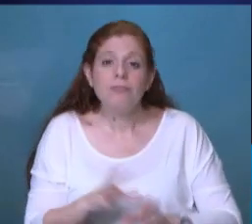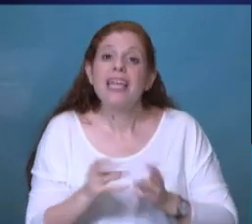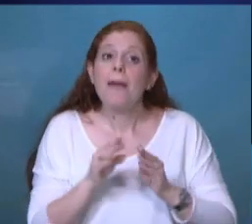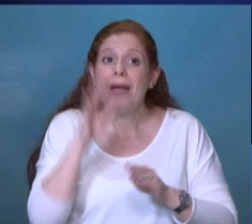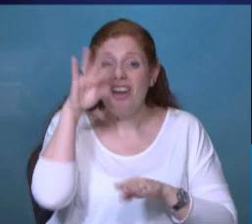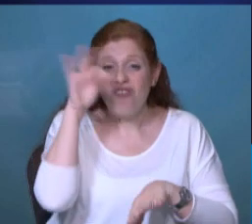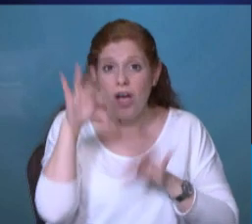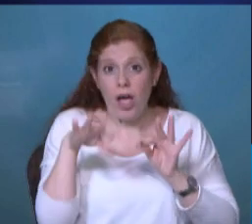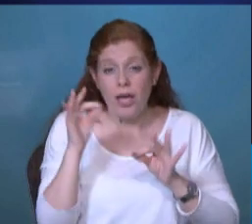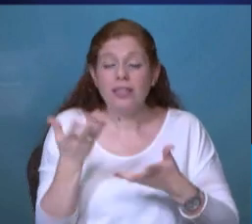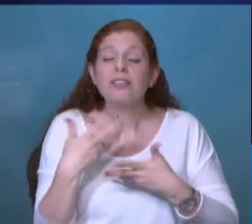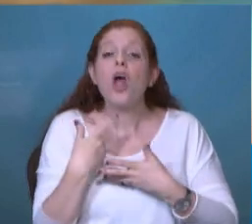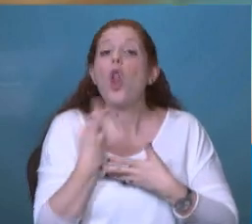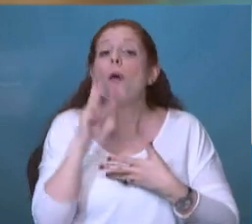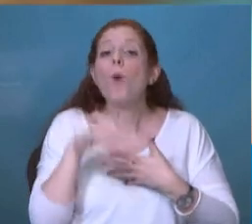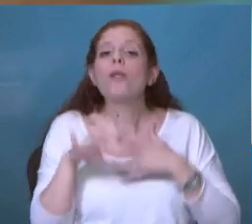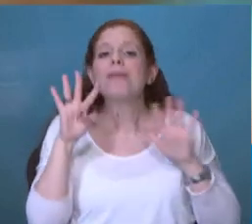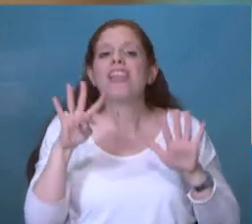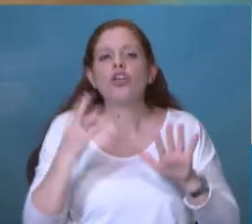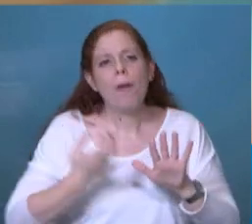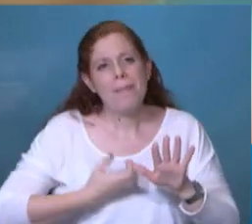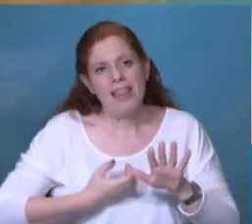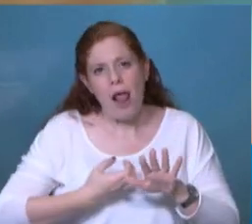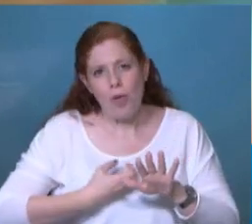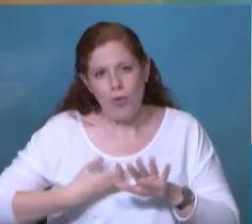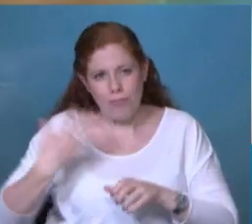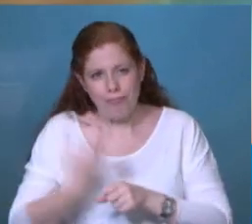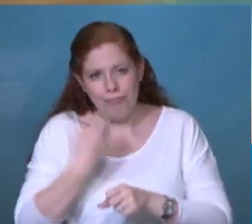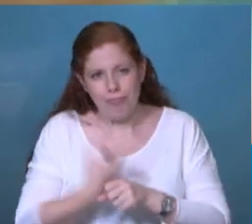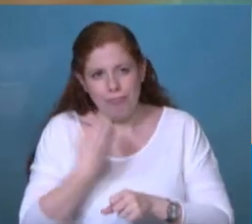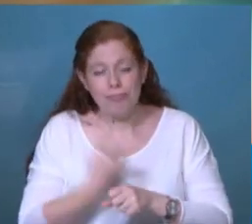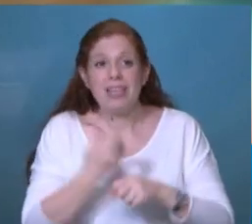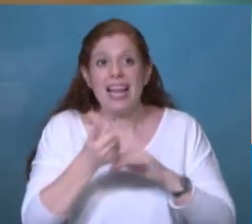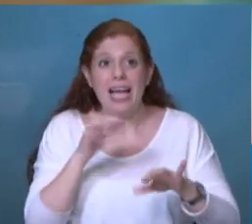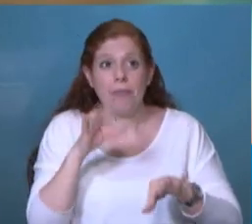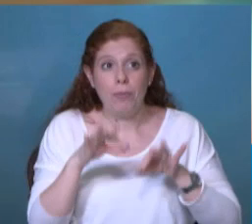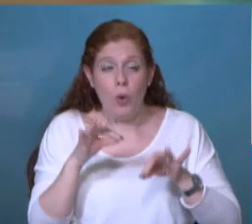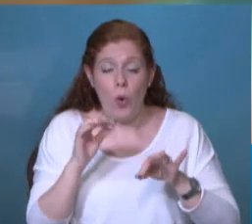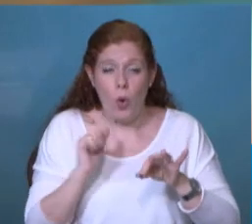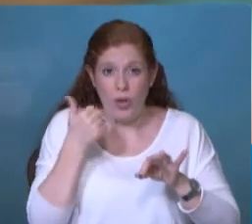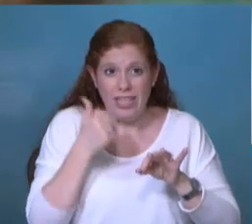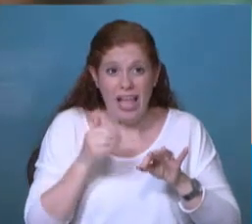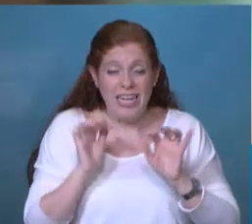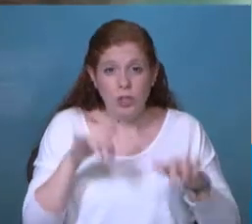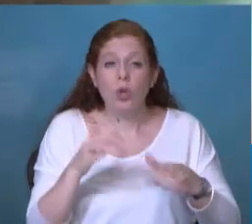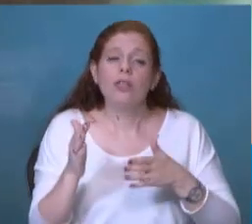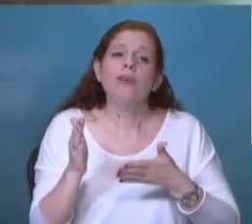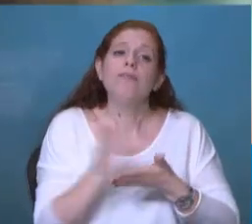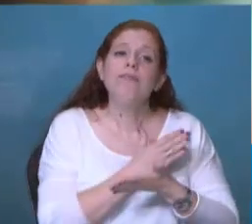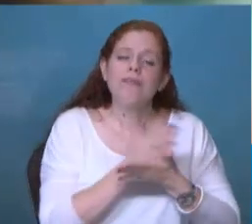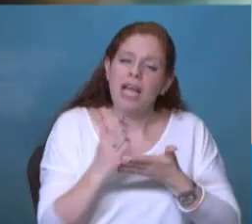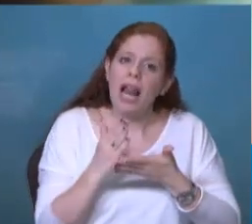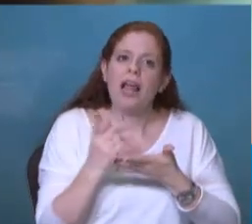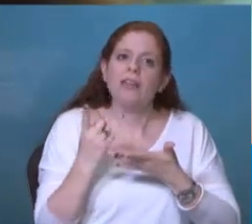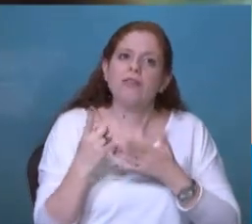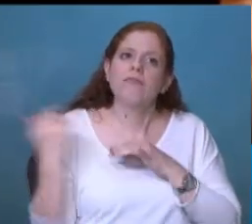זכה בלא פחות מ9 מדליות. לקראת הבחירות לנשיאות באיראן משנת 2009, החליט עלי רזה לרכוב על ההצלחה